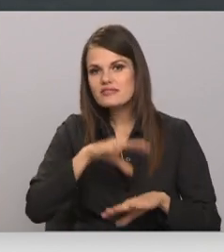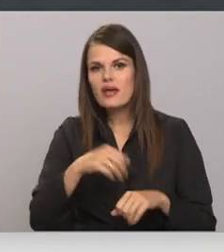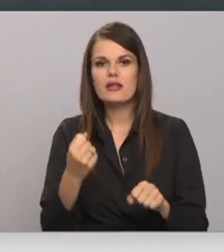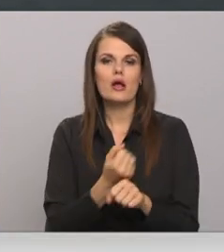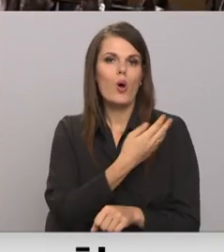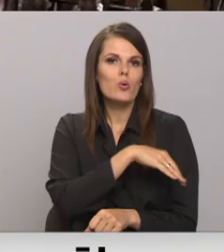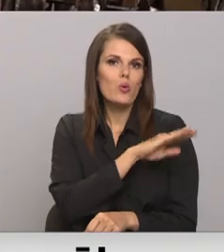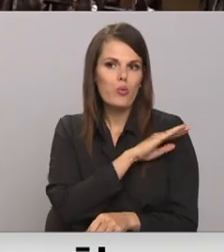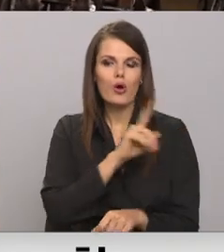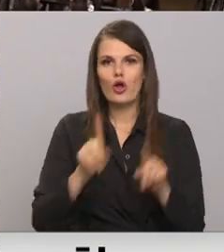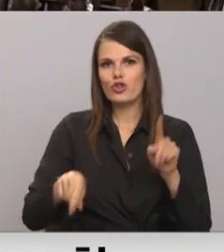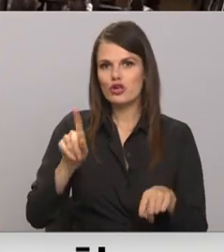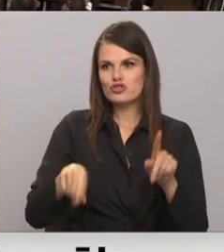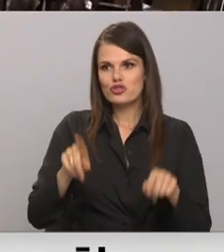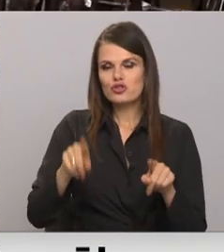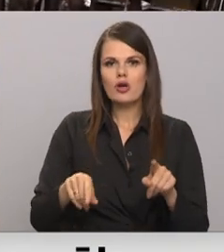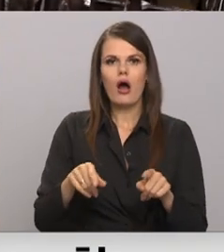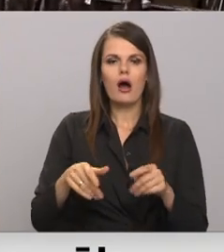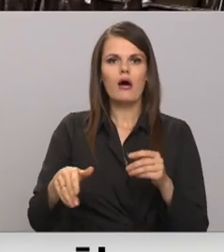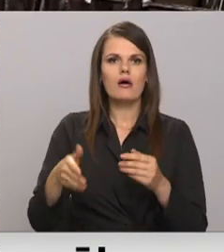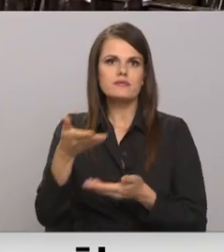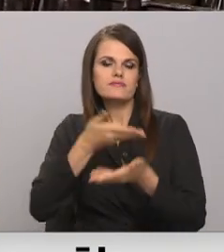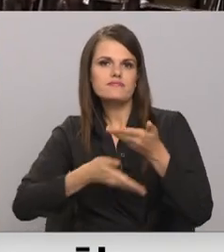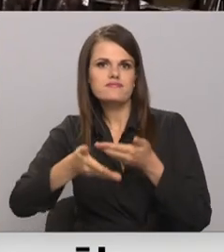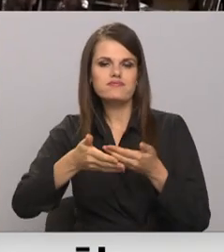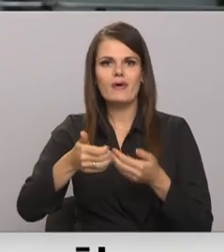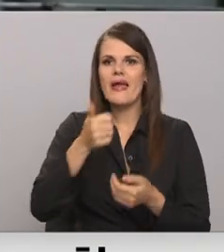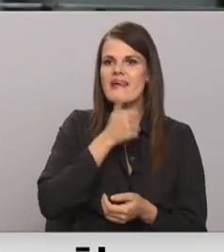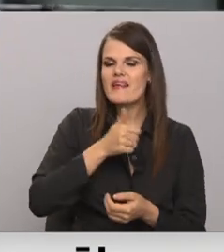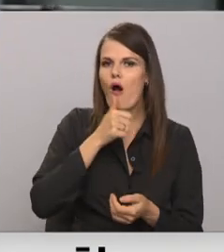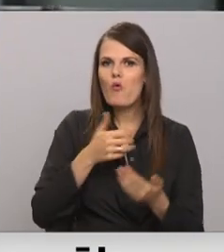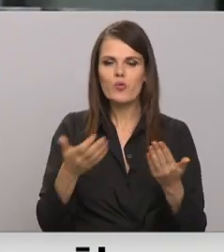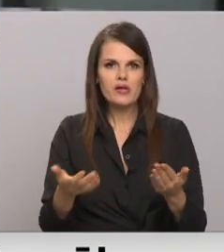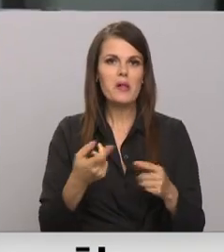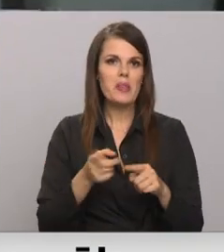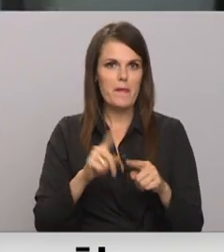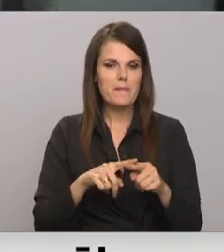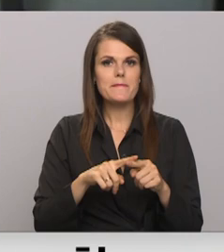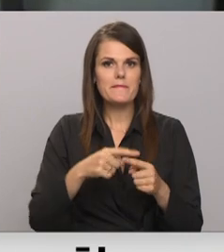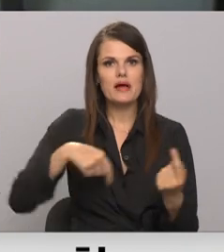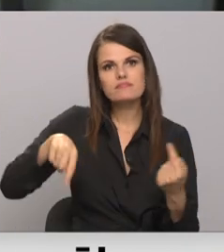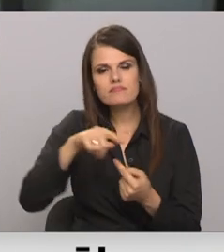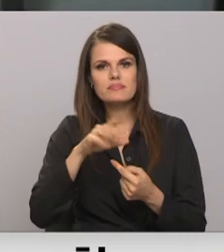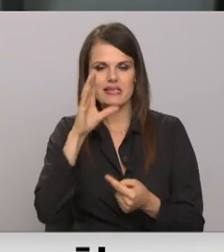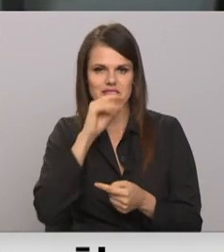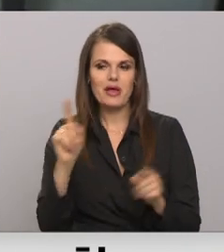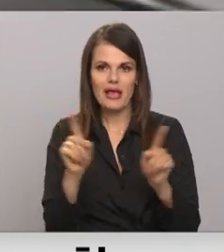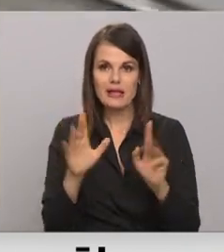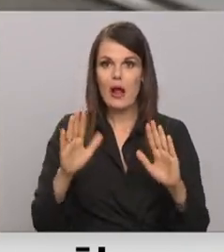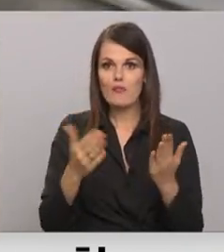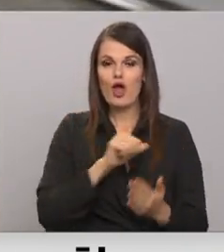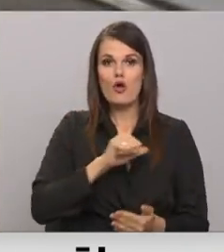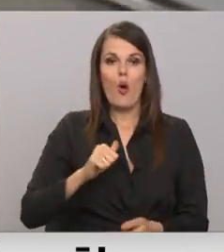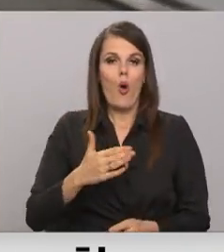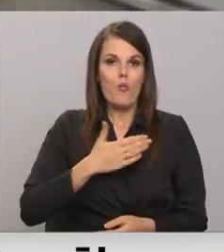Polijas, varbūt dažkārt pat ar Igauniju tiek kaut kādas kombinācijas veikts. Tā kā manipulācijas iespēja ir, bet nenoliedzam, ja pašiem ir